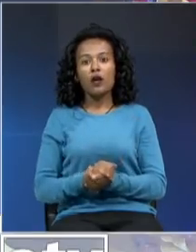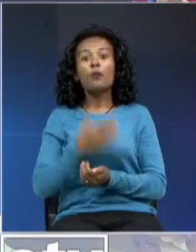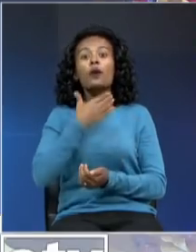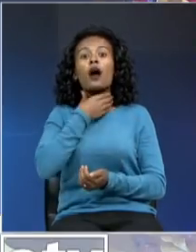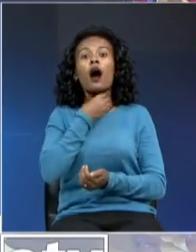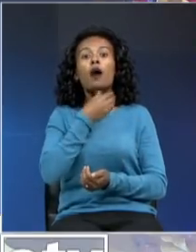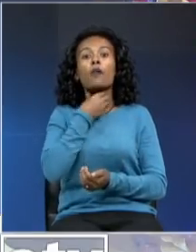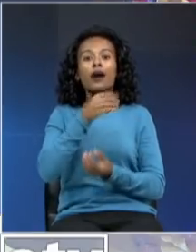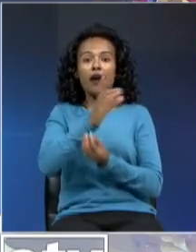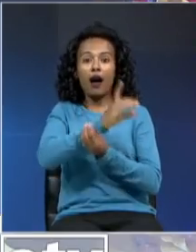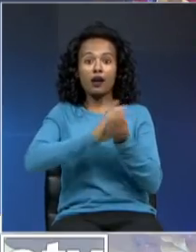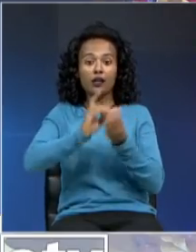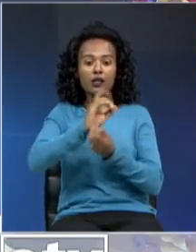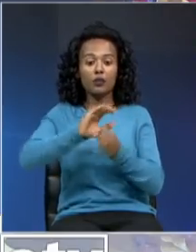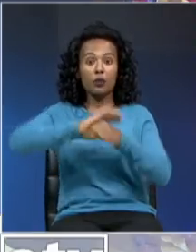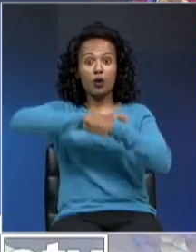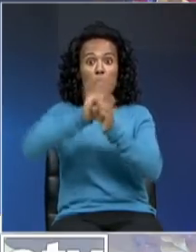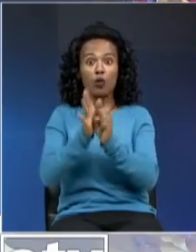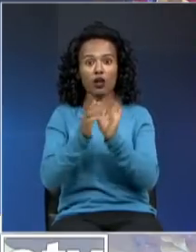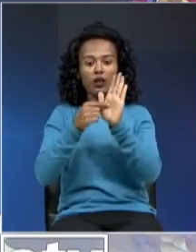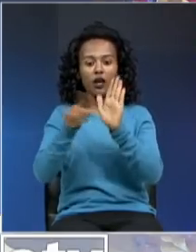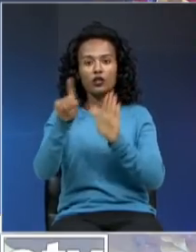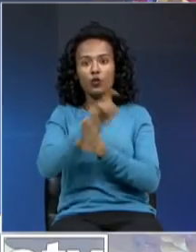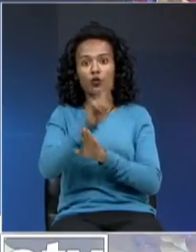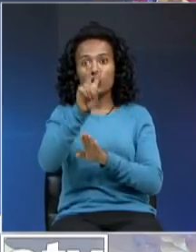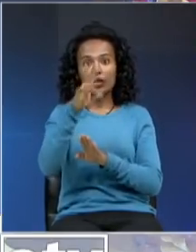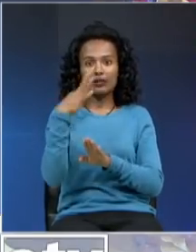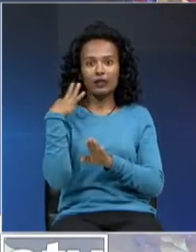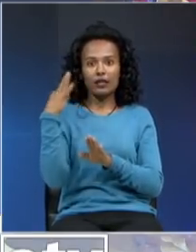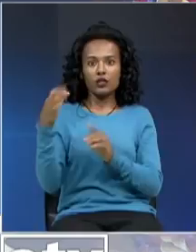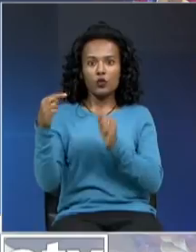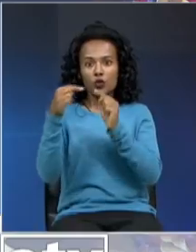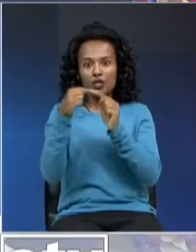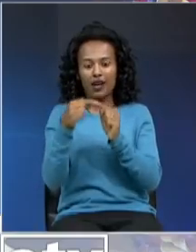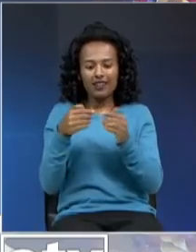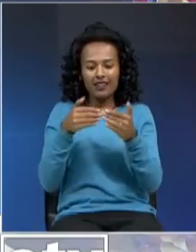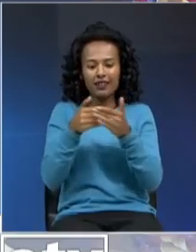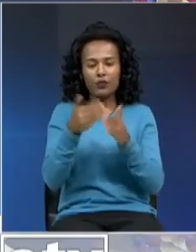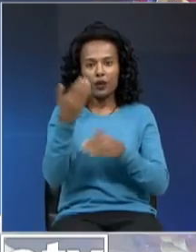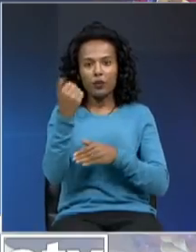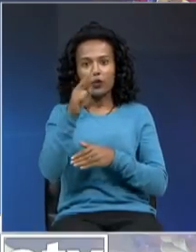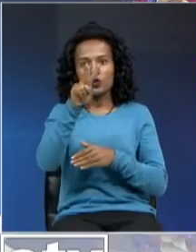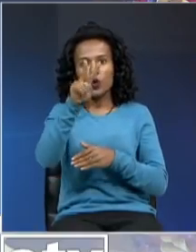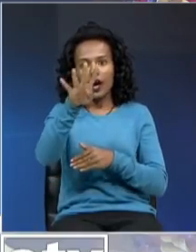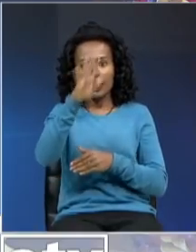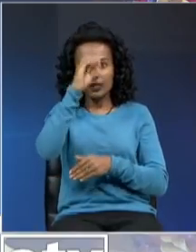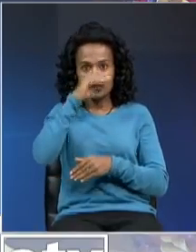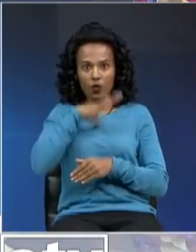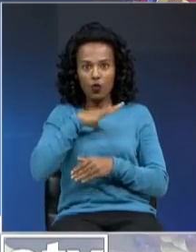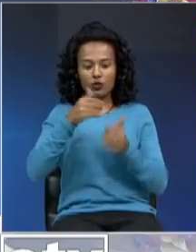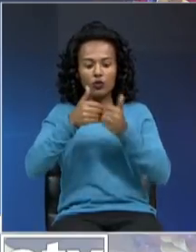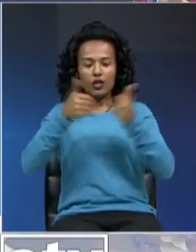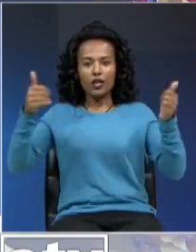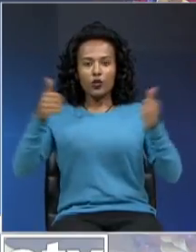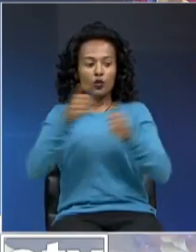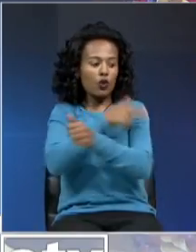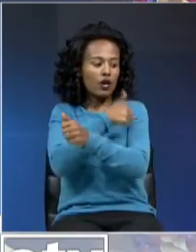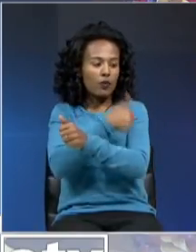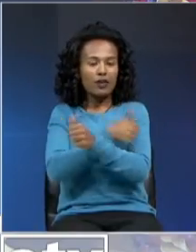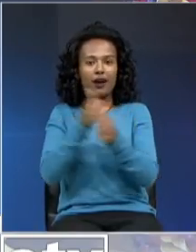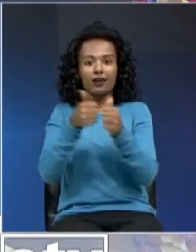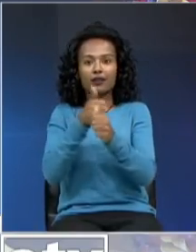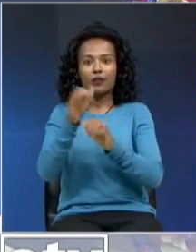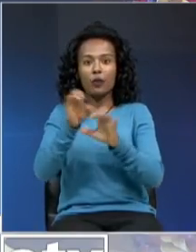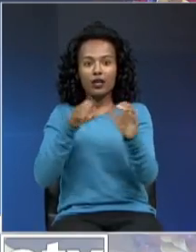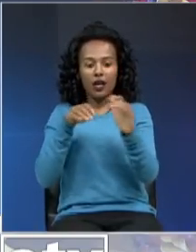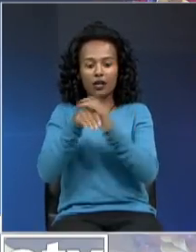በአማራ ክልል በኮሮና ወረርሽኝ ተጋላጭ መሆናቸው ከተረጋገጡ ሁለት ግለሰቦች ጋር ቅርርብ የነበራቸው 24 ሰዎች ወደ ለይቶ የህክምና ክትትል